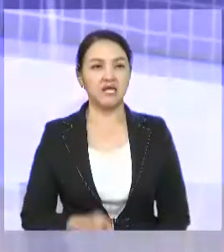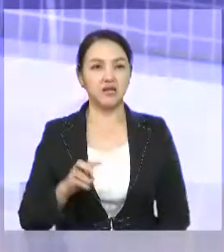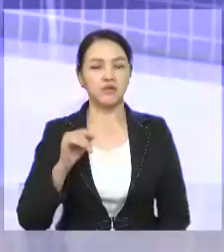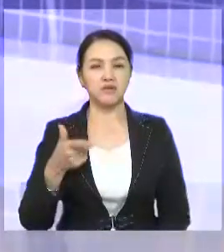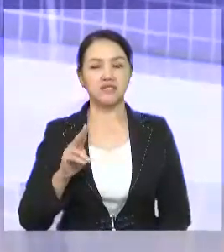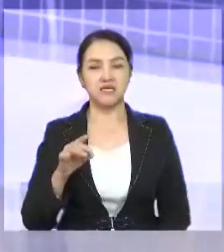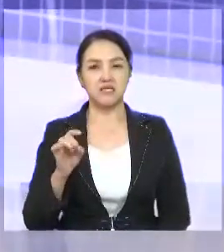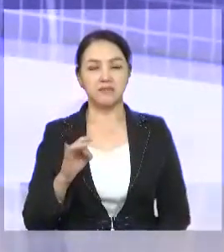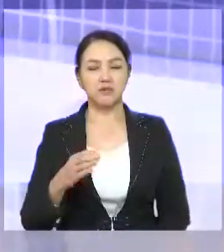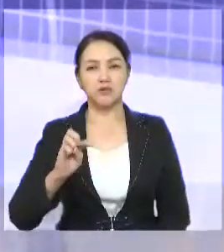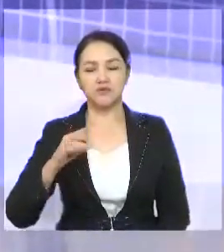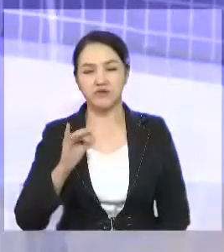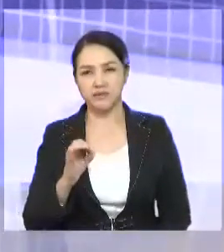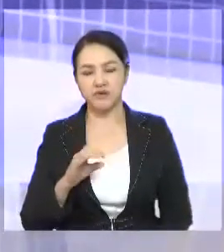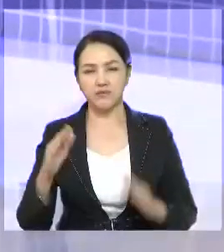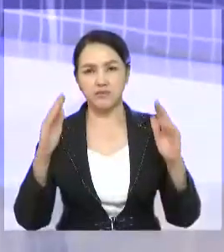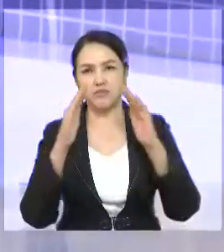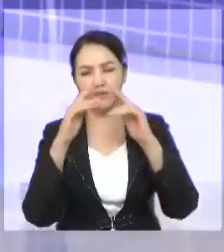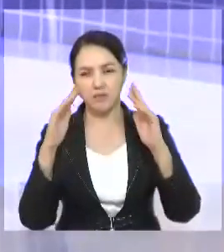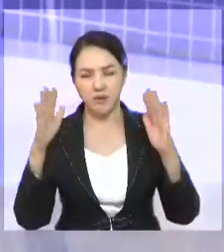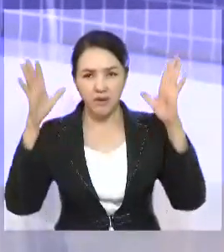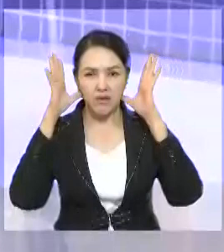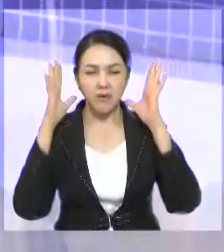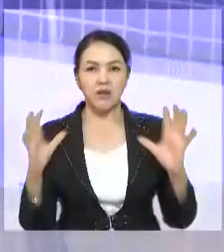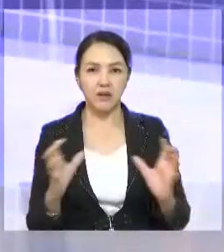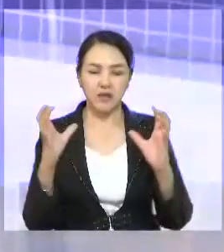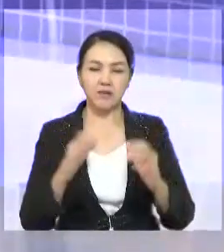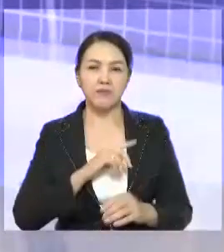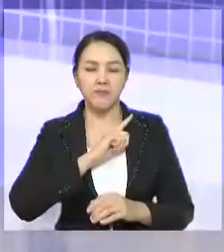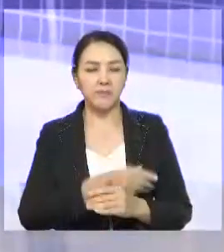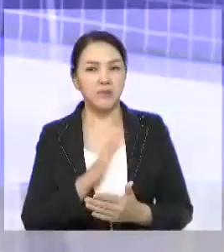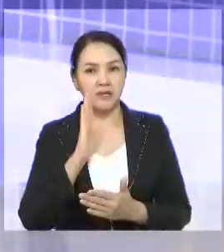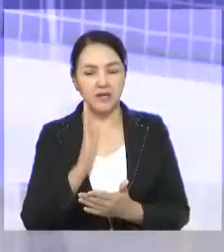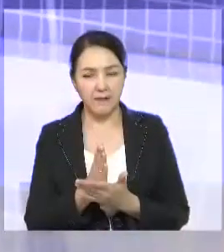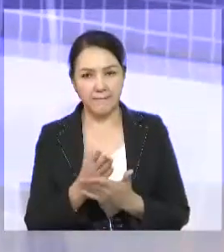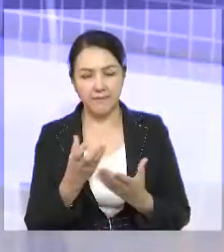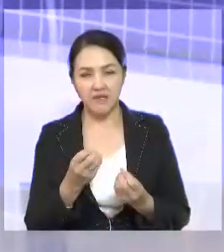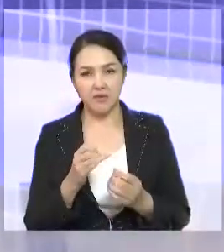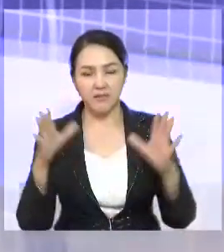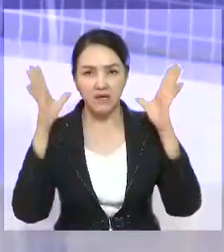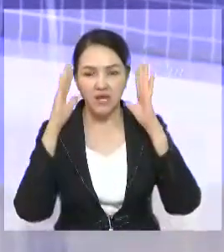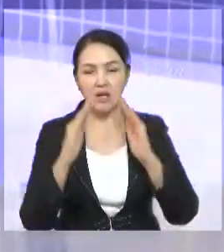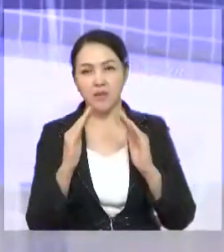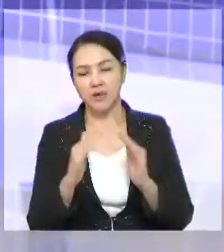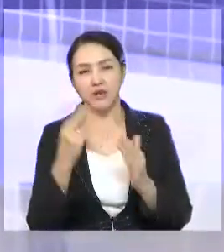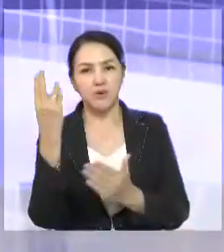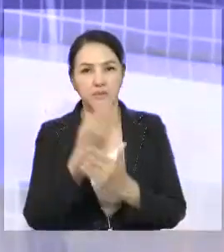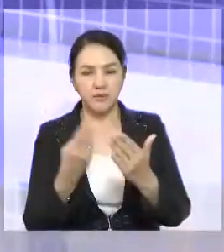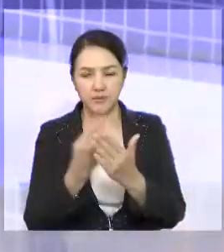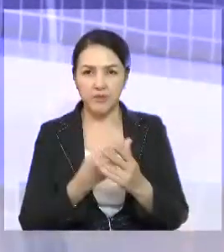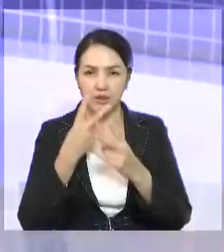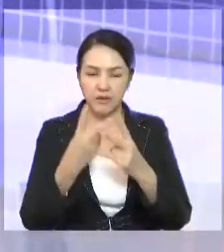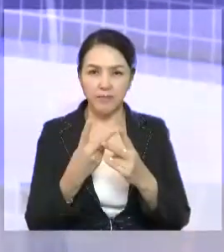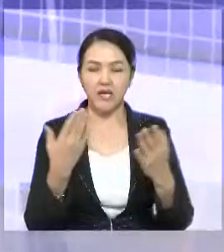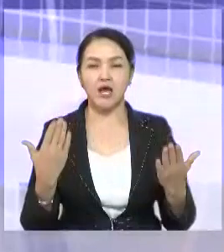Археологтар әлі де Досжан Ишан мешітінің түп нұсқасын сақтап қалуға күш салып жатыр. Әсіресе мешіт қабырғасындағы суреттерді зерттемек.